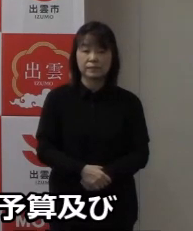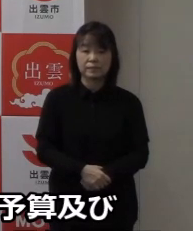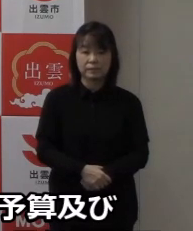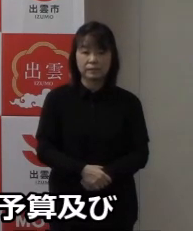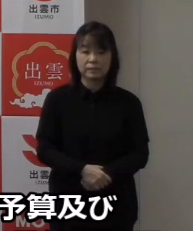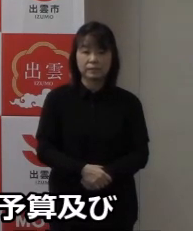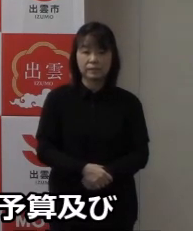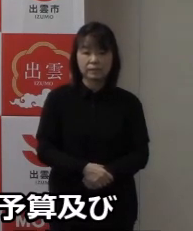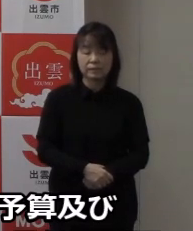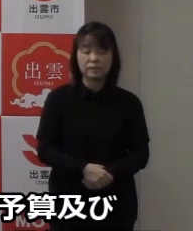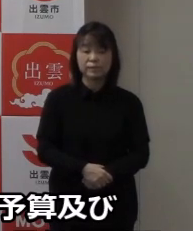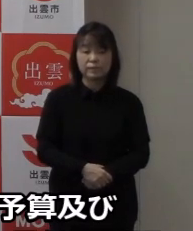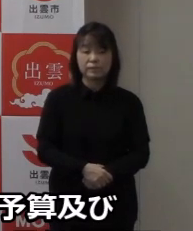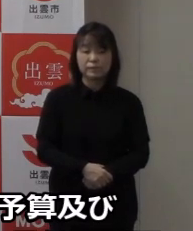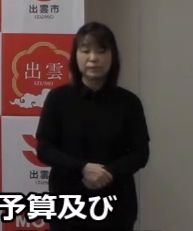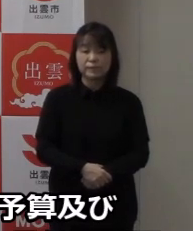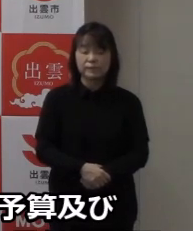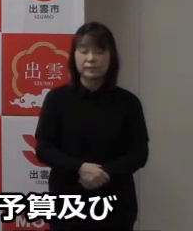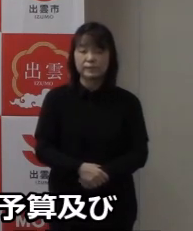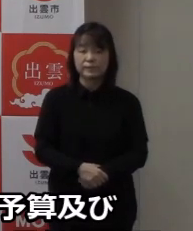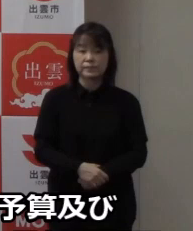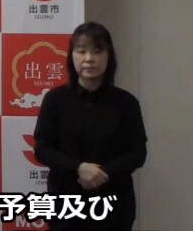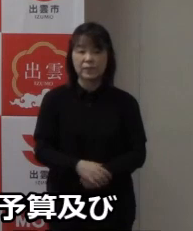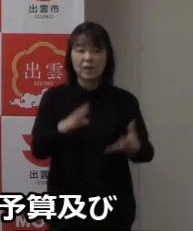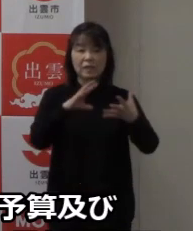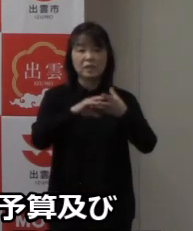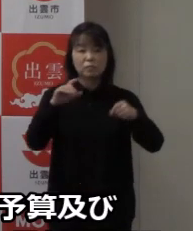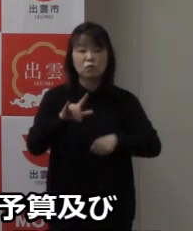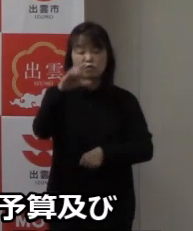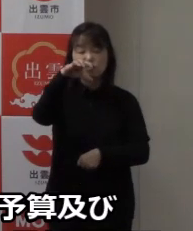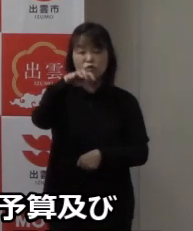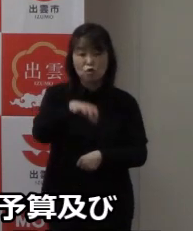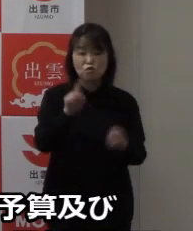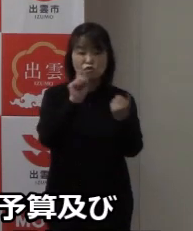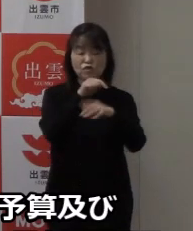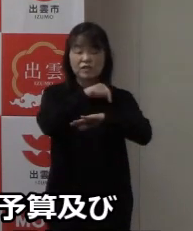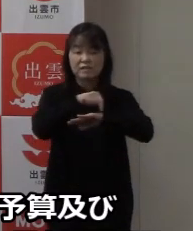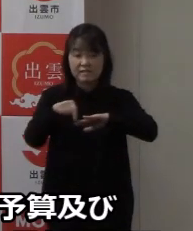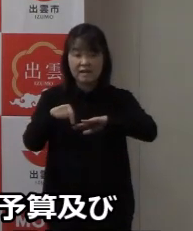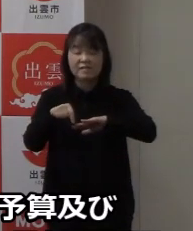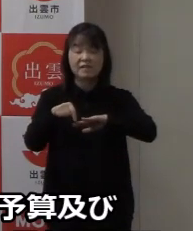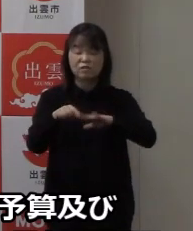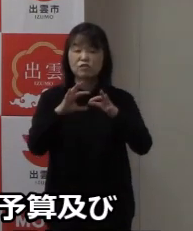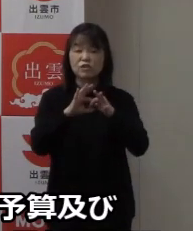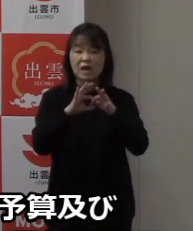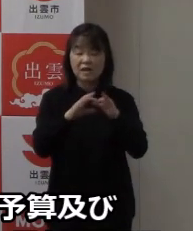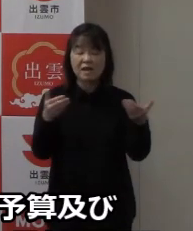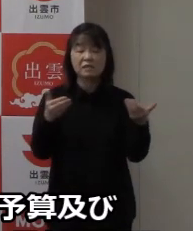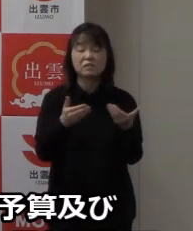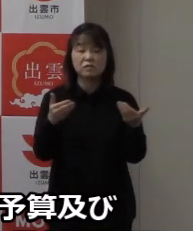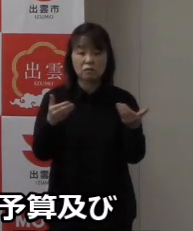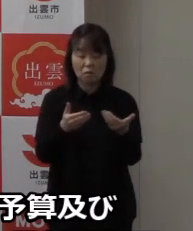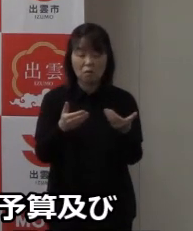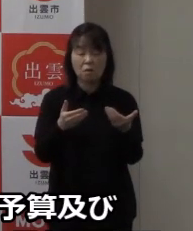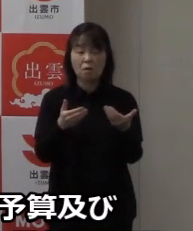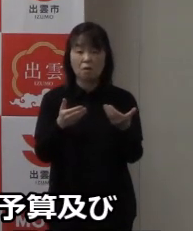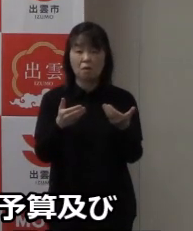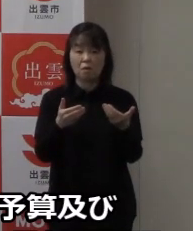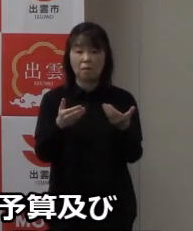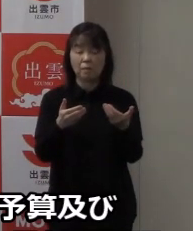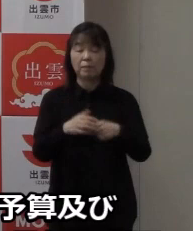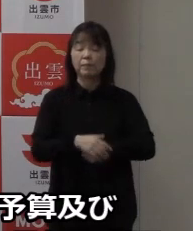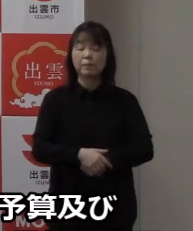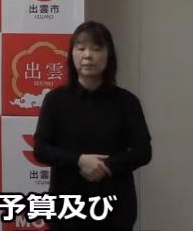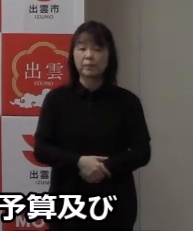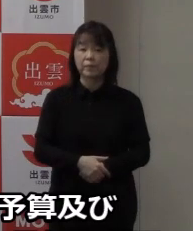次に人物ことを短時間でつなぐということで、出雲空港の対策、関連事業と、